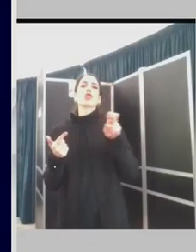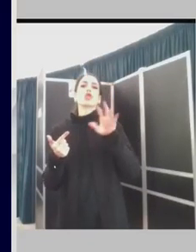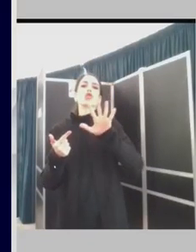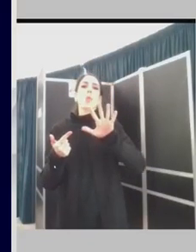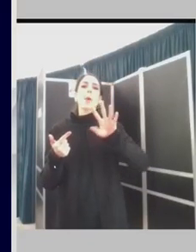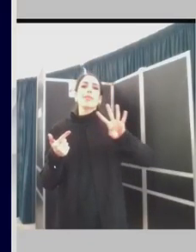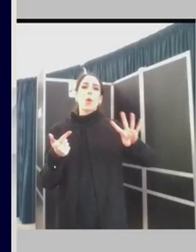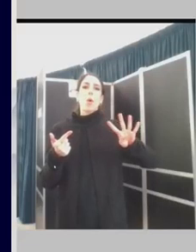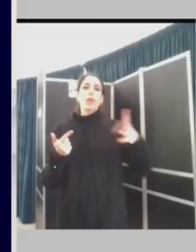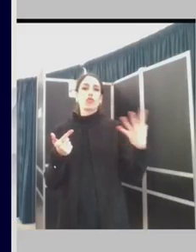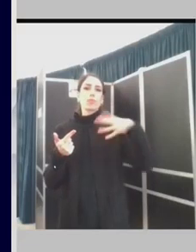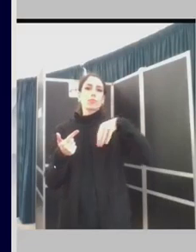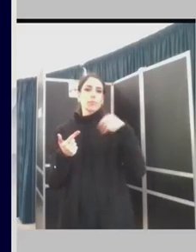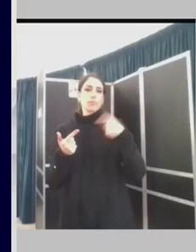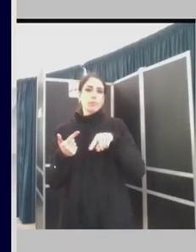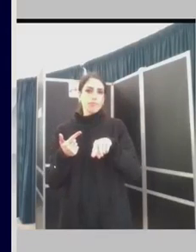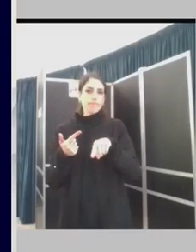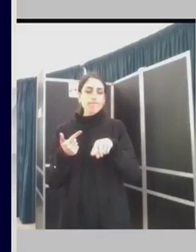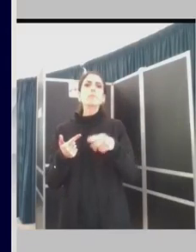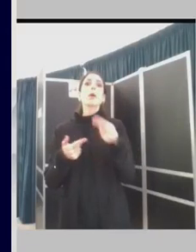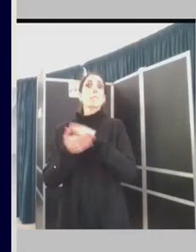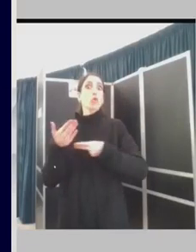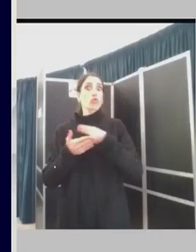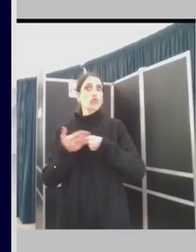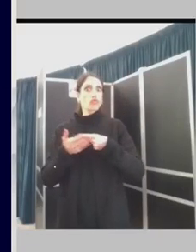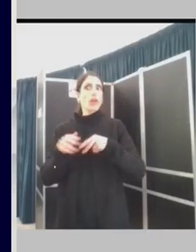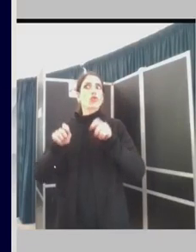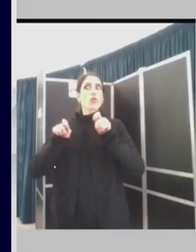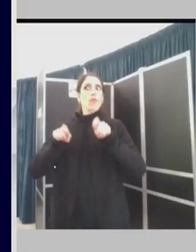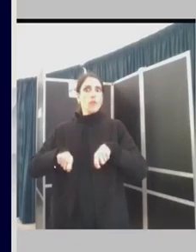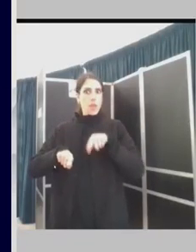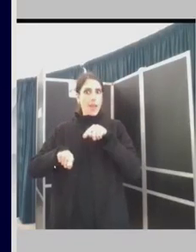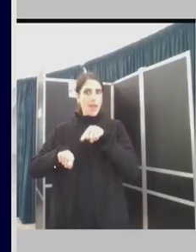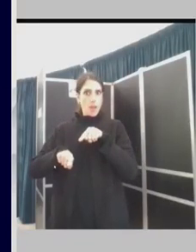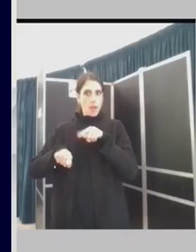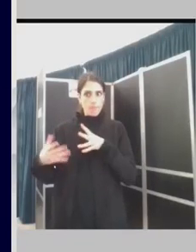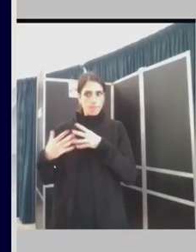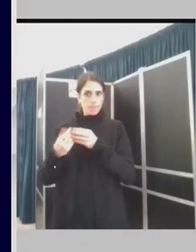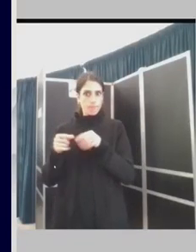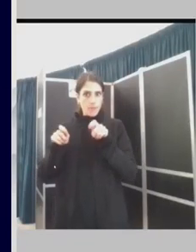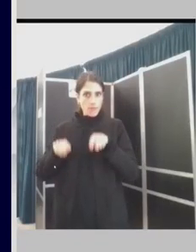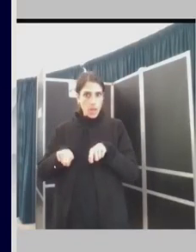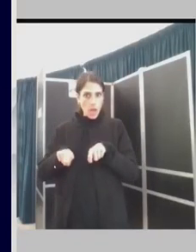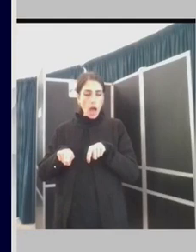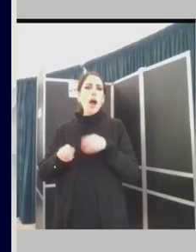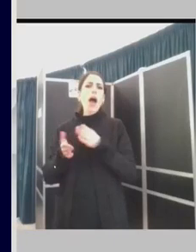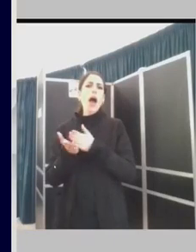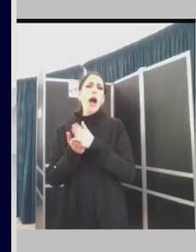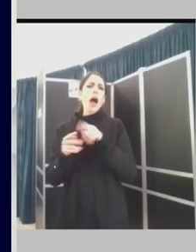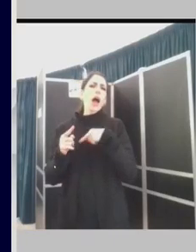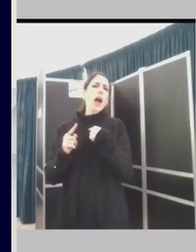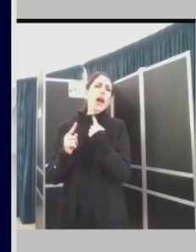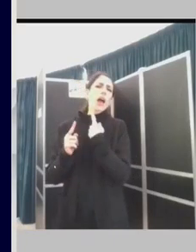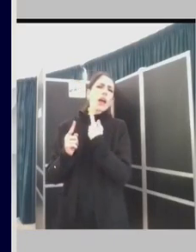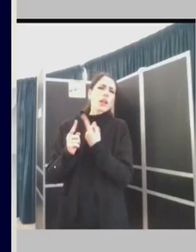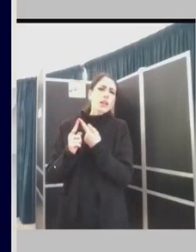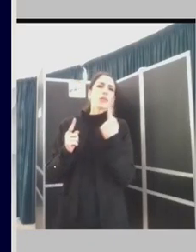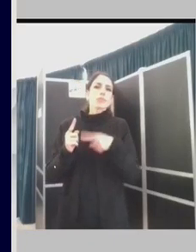Negli anni successivi abbiamo integrato il progetto, diventando, in collaborazione con il Ministero dell'Istruzione e con i vari